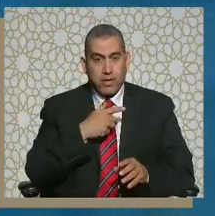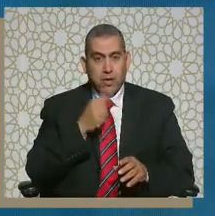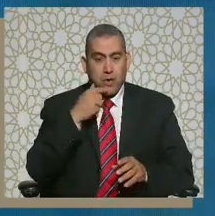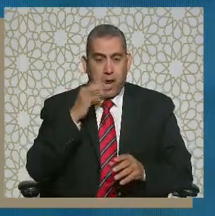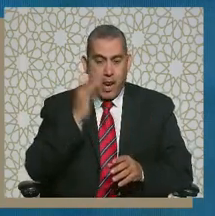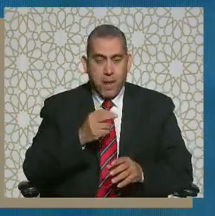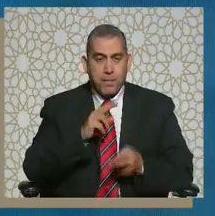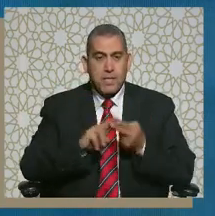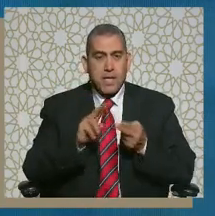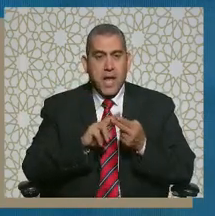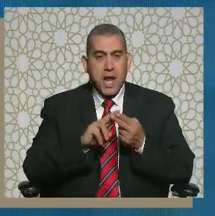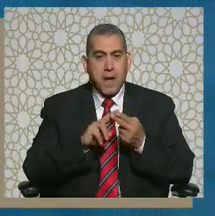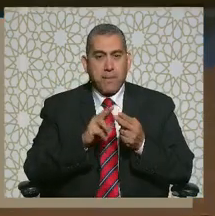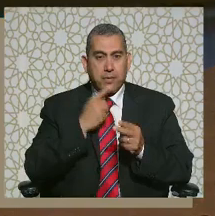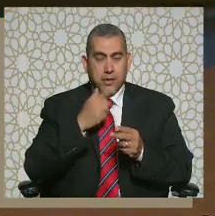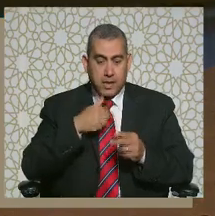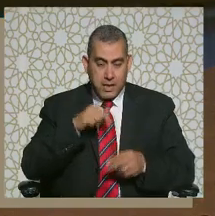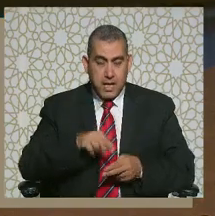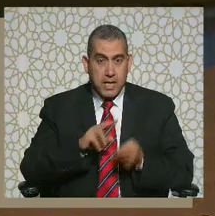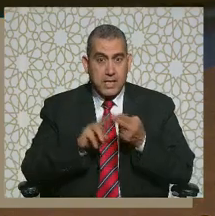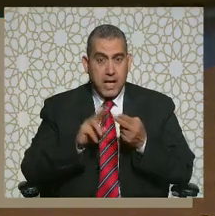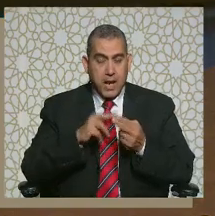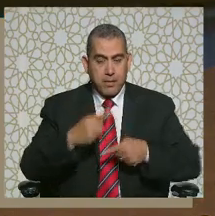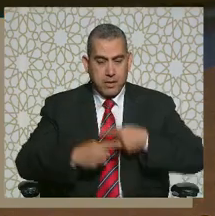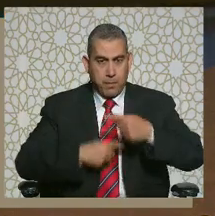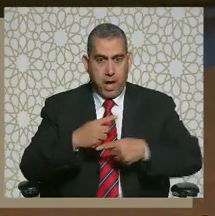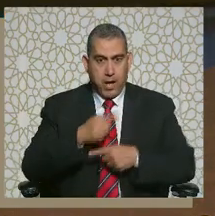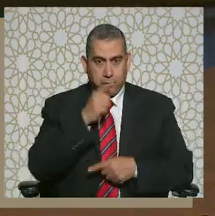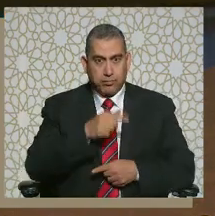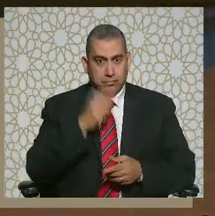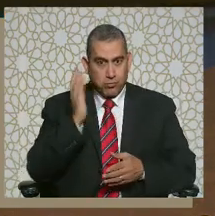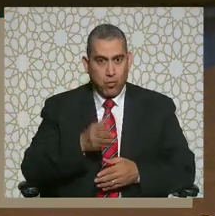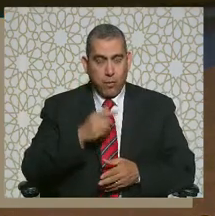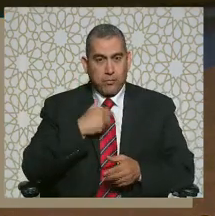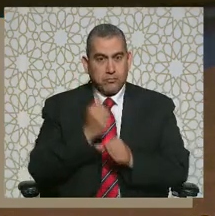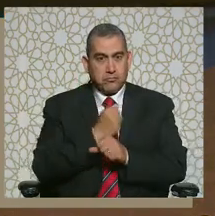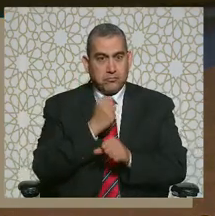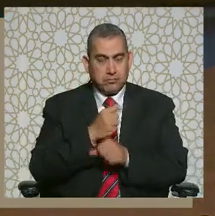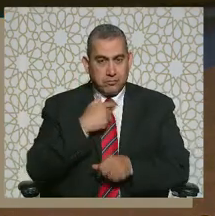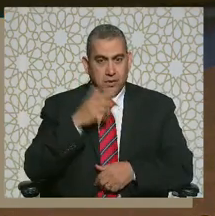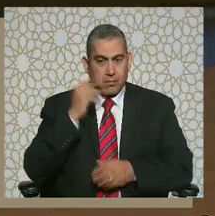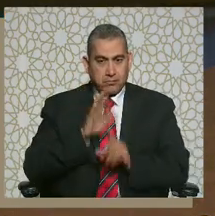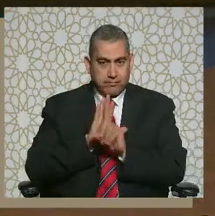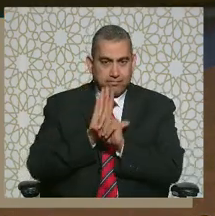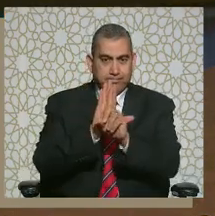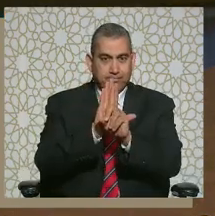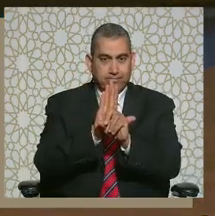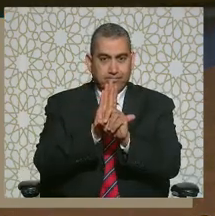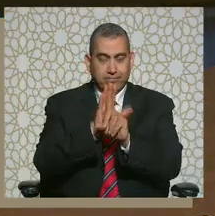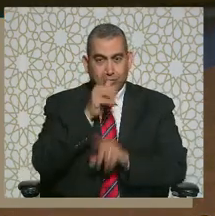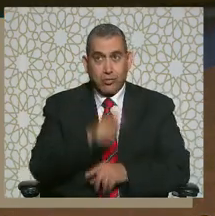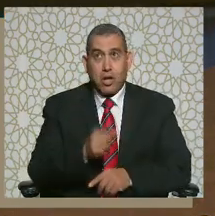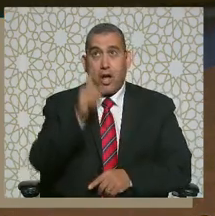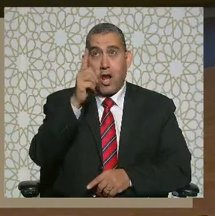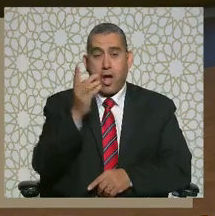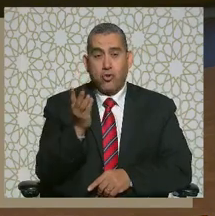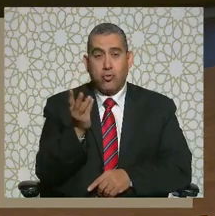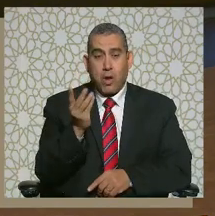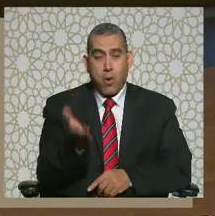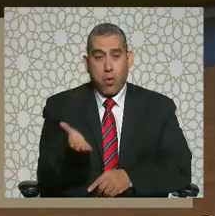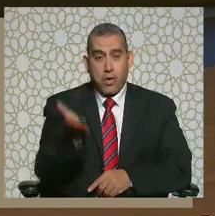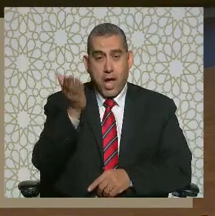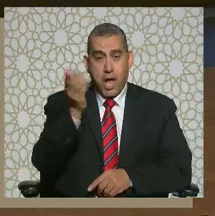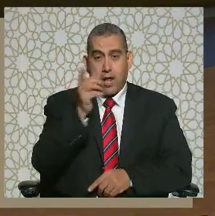عندك سلام انك تقدر تستمر تقدر تستمر وانت عندك سند ربنا سبحانه وتعالى قال